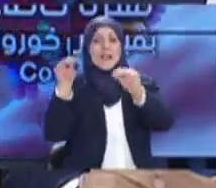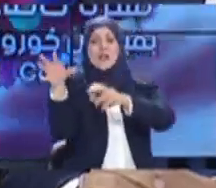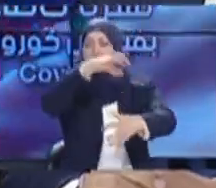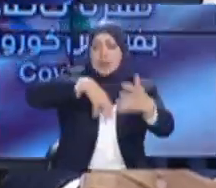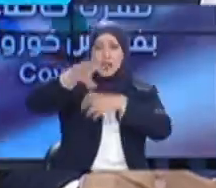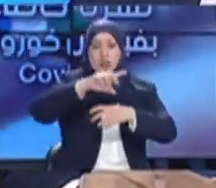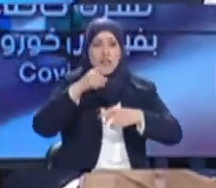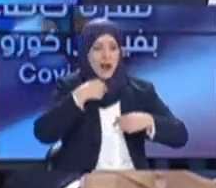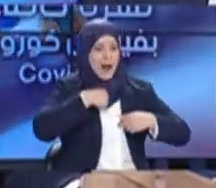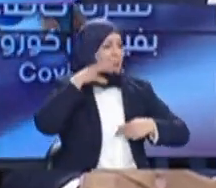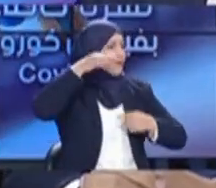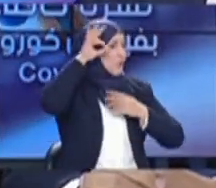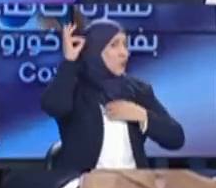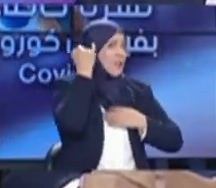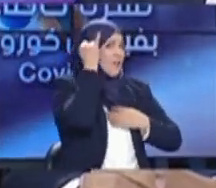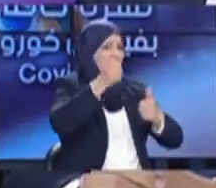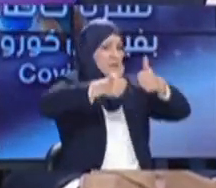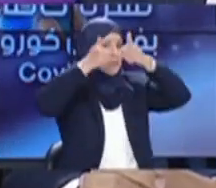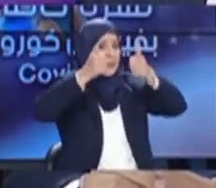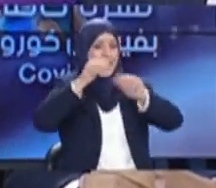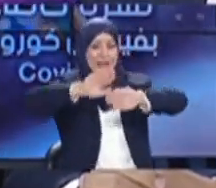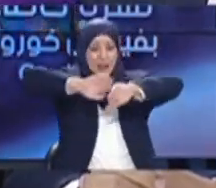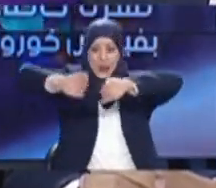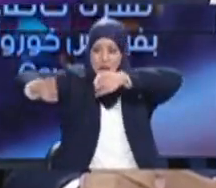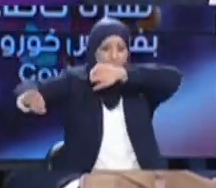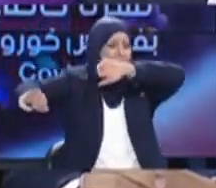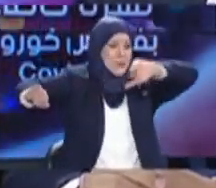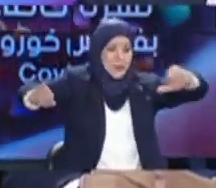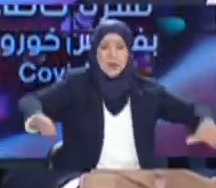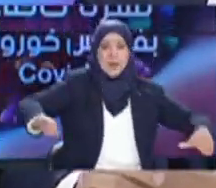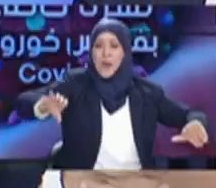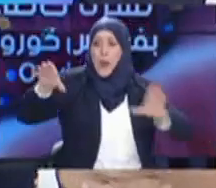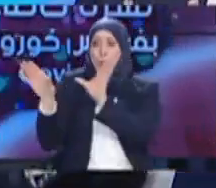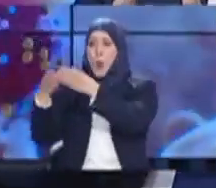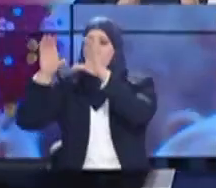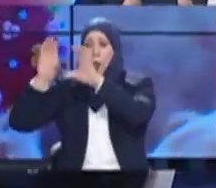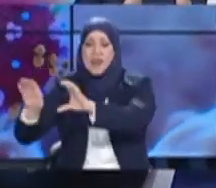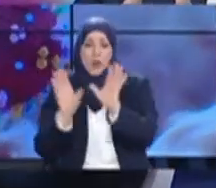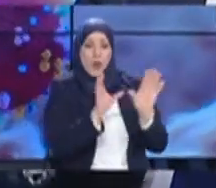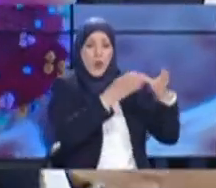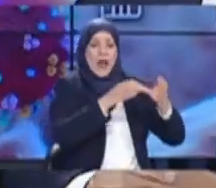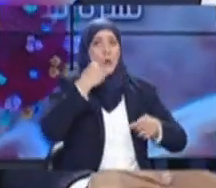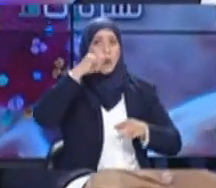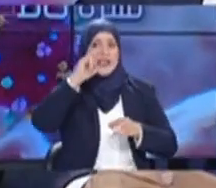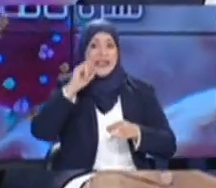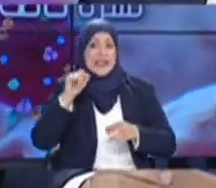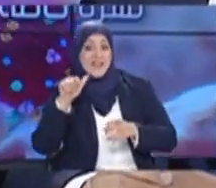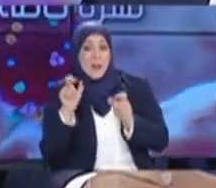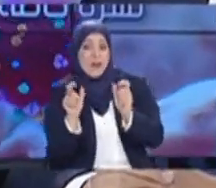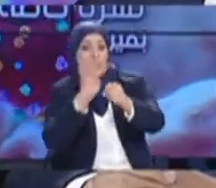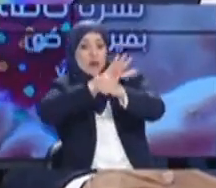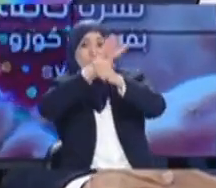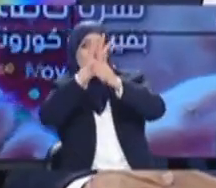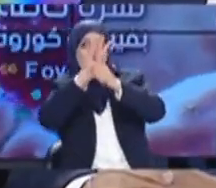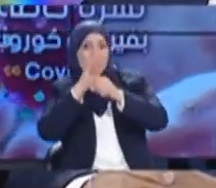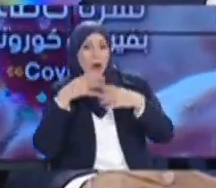تويكا الكلهم في الشيرجي بي، الخطه نتاع الرابطه نهار الشيرجي بي مش يجينا المرض بزايد وان شاء الله يربي ليه، خاطر احنا